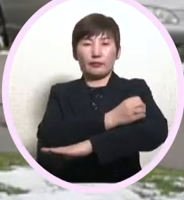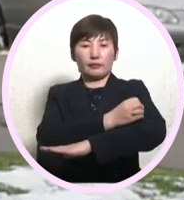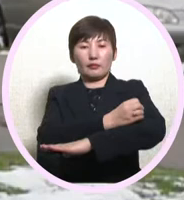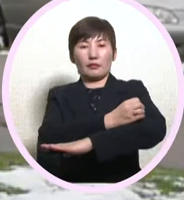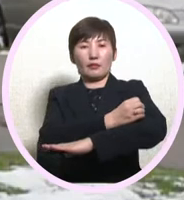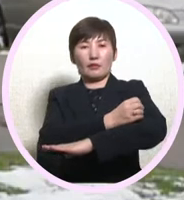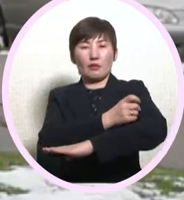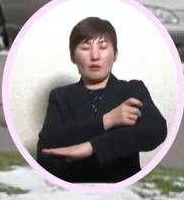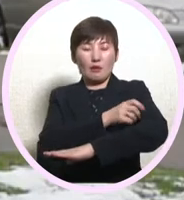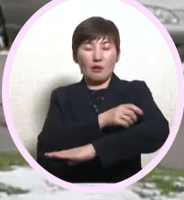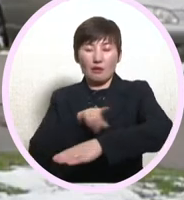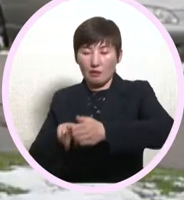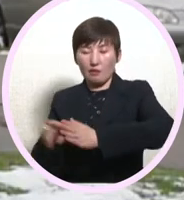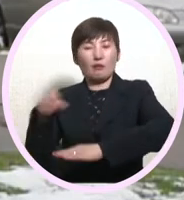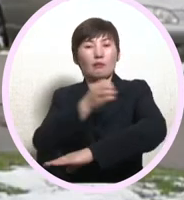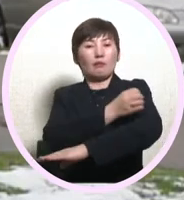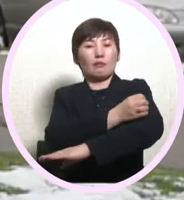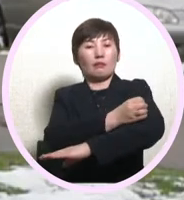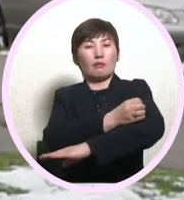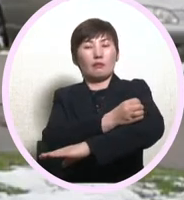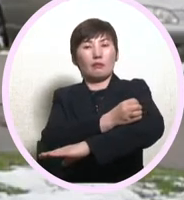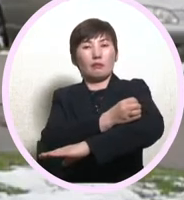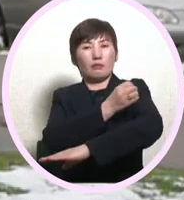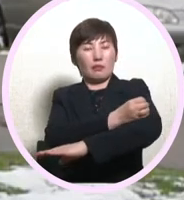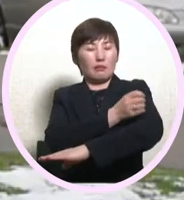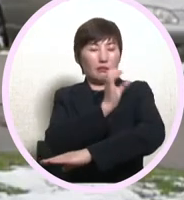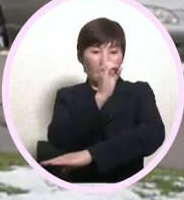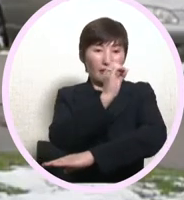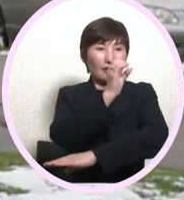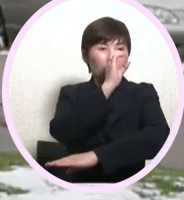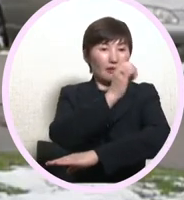За хугацааны эхний агшинд хурд маань 1 метр секунд байсан.